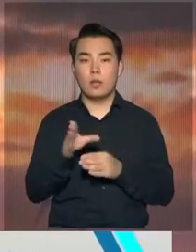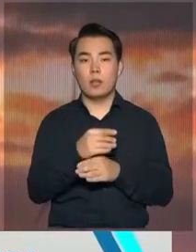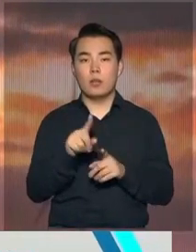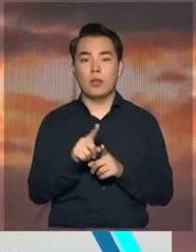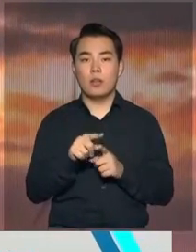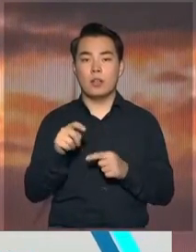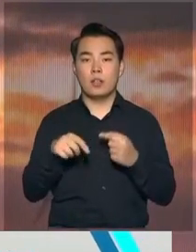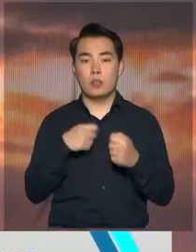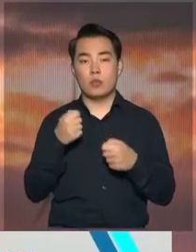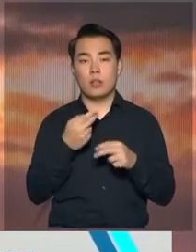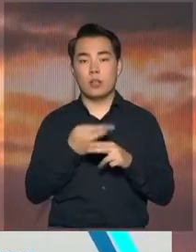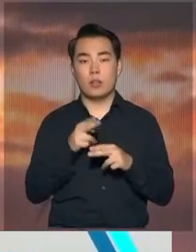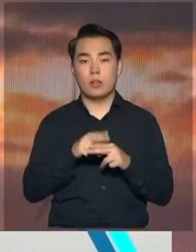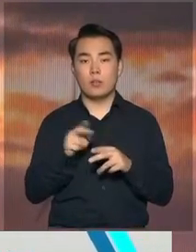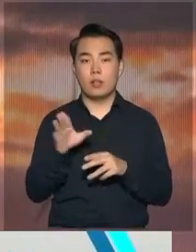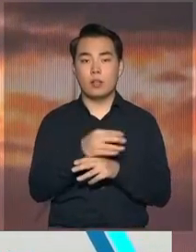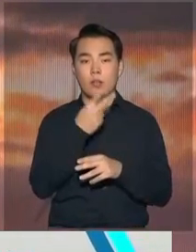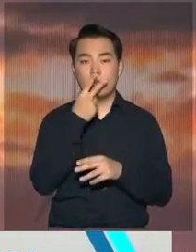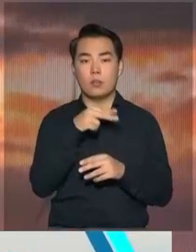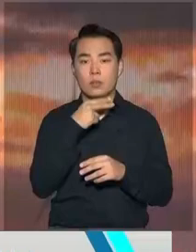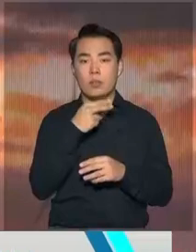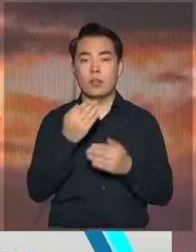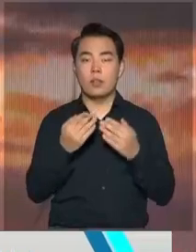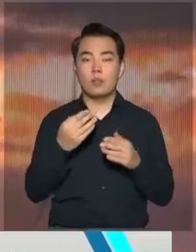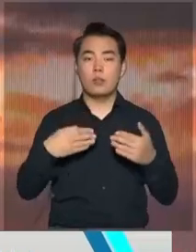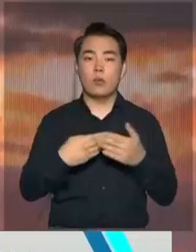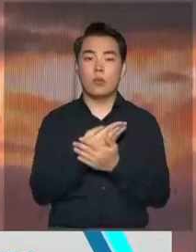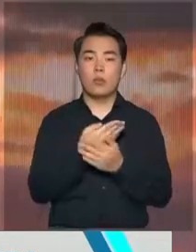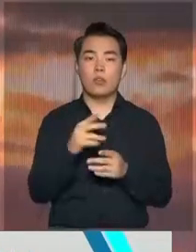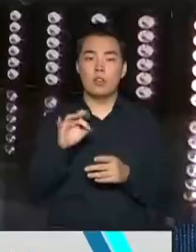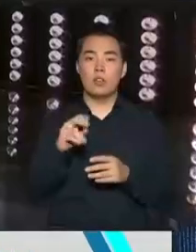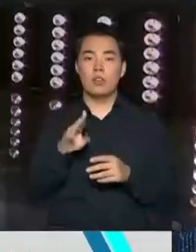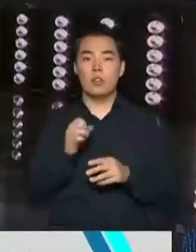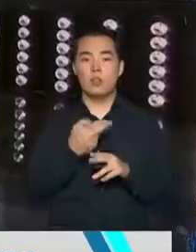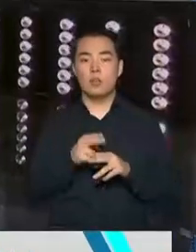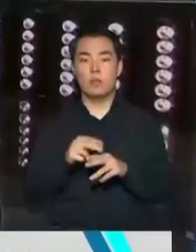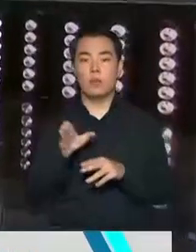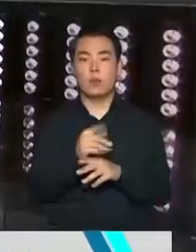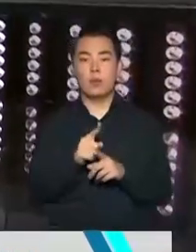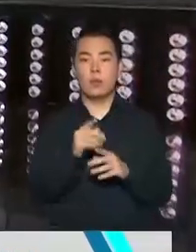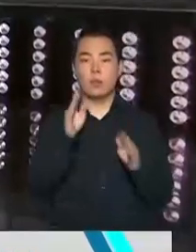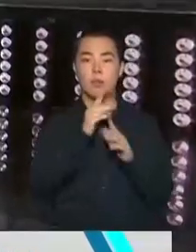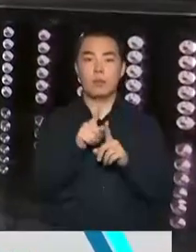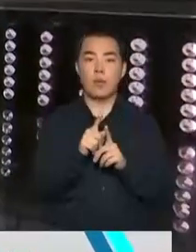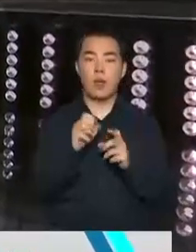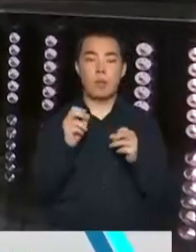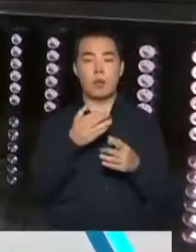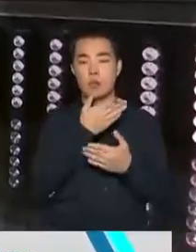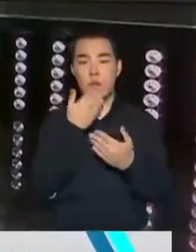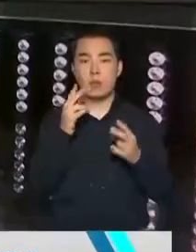ресурстарын пайдаланып, ауаға лас парниктік газдарды шығаратын болса, жаңартылатын энергетика бұл ауаға ешқандай зияны жоқ. Бұл біріншісі.